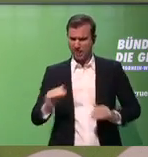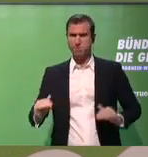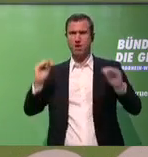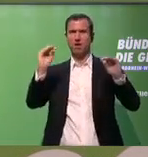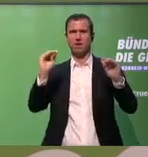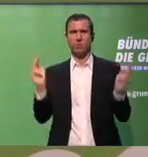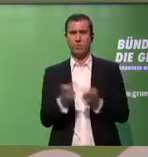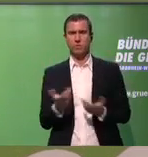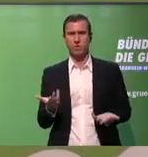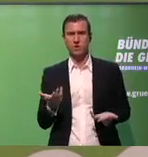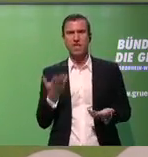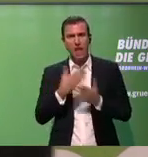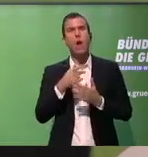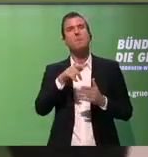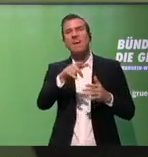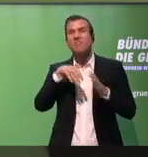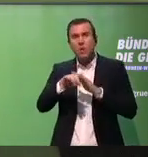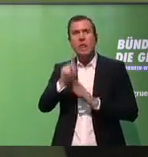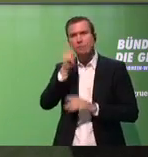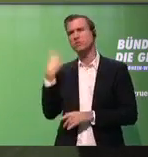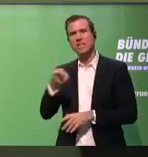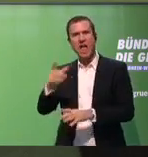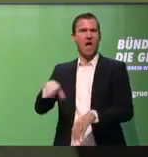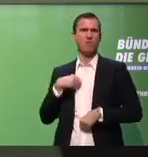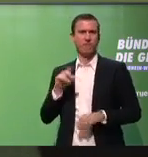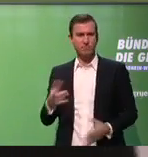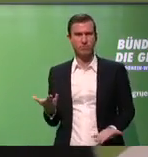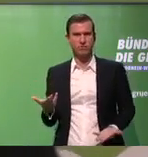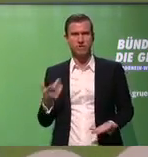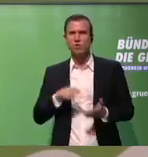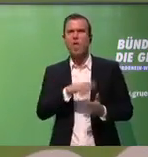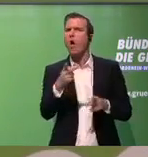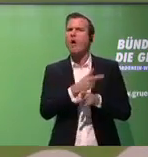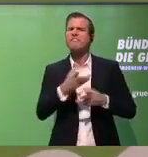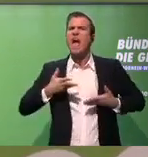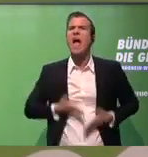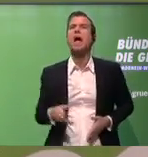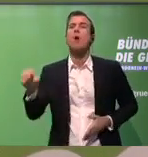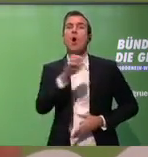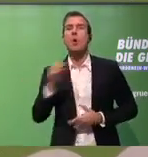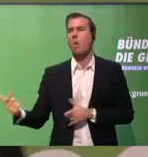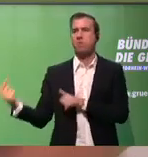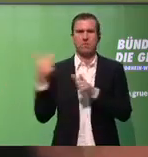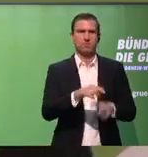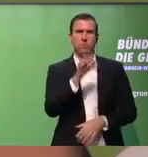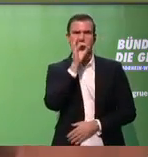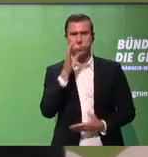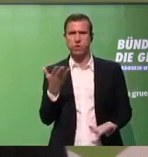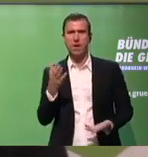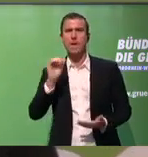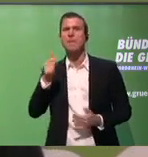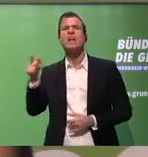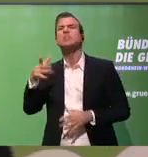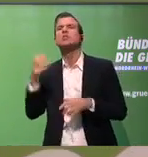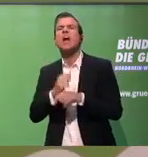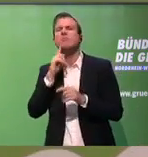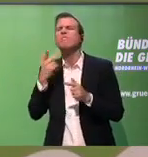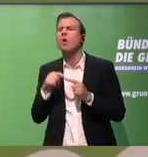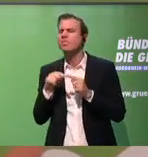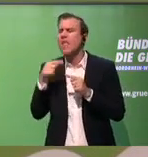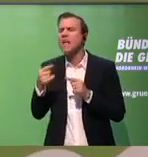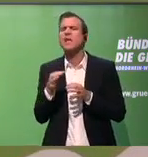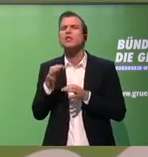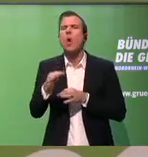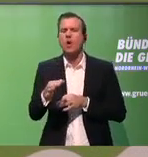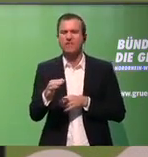gerade diese Klimaflüchtlinge aufnehmen. Die sind nämlich in der Regel viel zu arm, um nach Europa zu kommen. Sie sind in der Regel nur dazu in der Lage, ins nächste Dorf zu